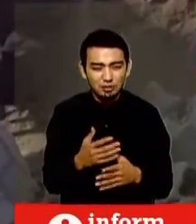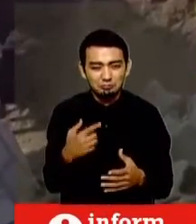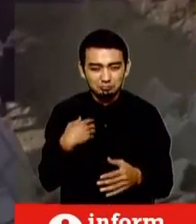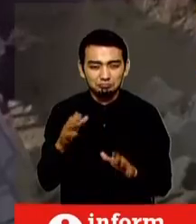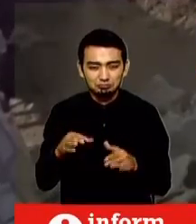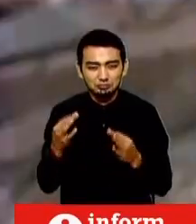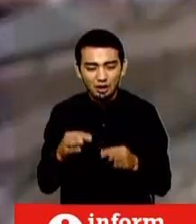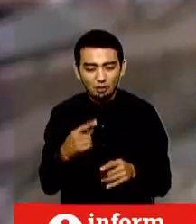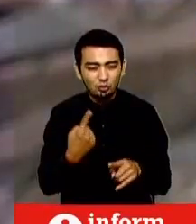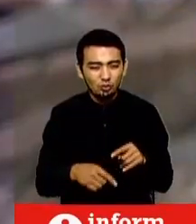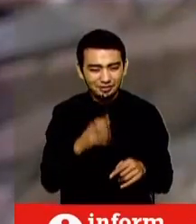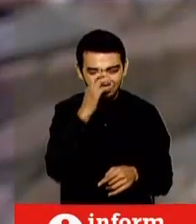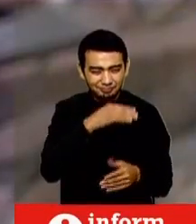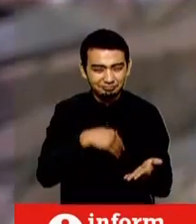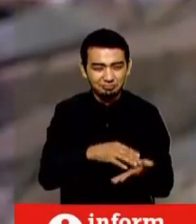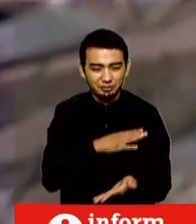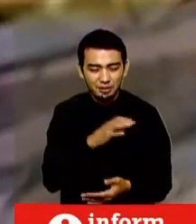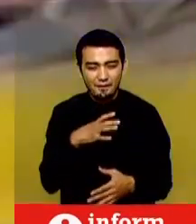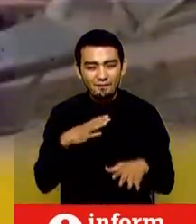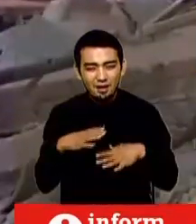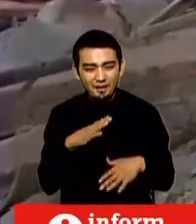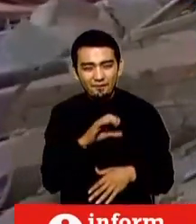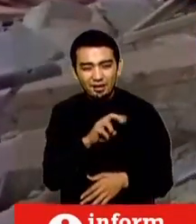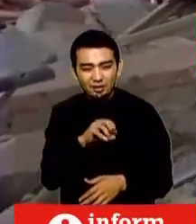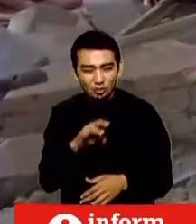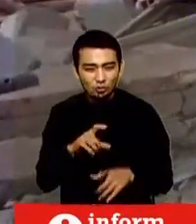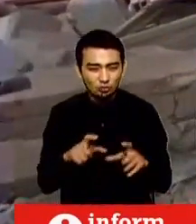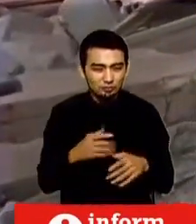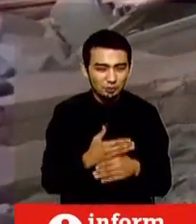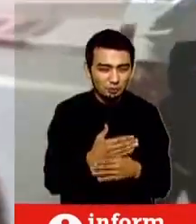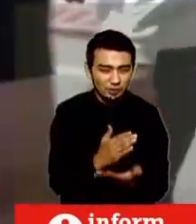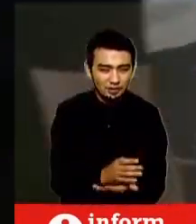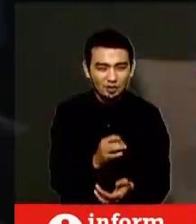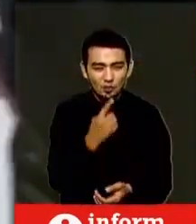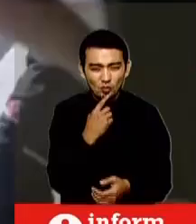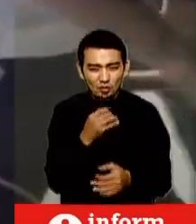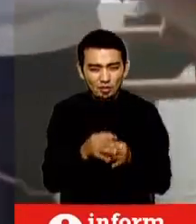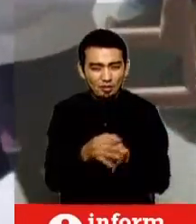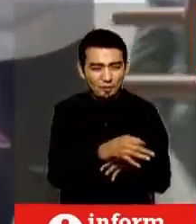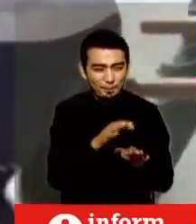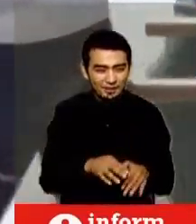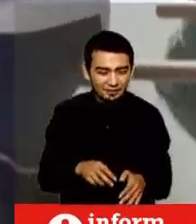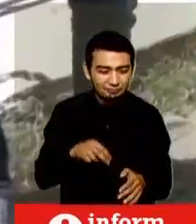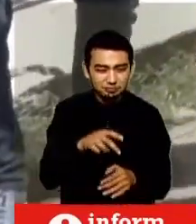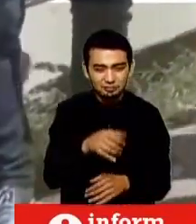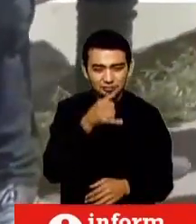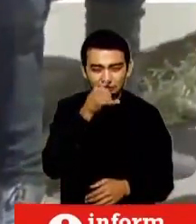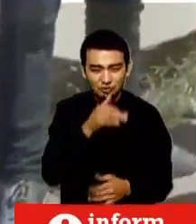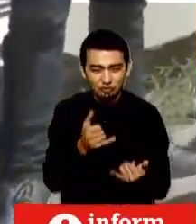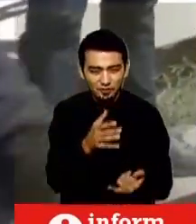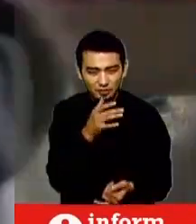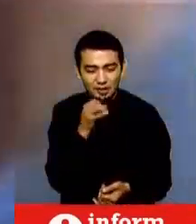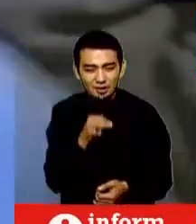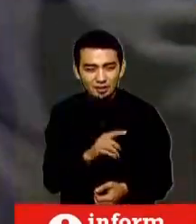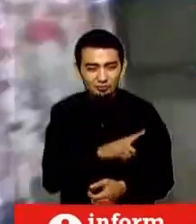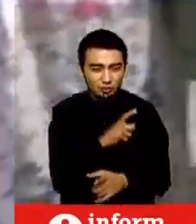помощь на 5 миллионов евро через волонтерские организации, но доставить ее в труднодоступные районы пока невозможно. Тем временем